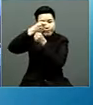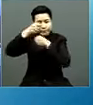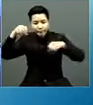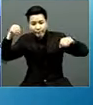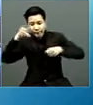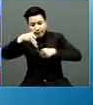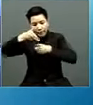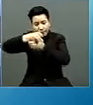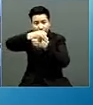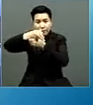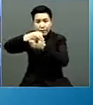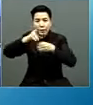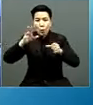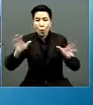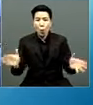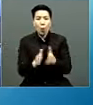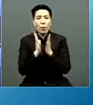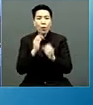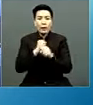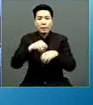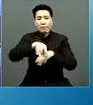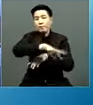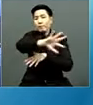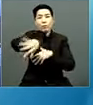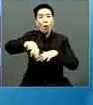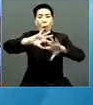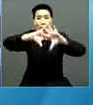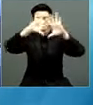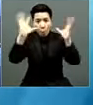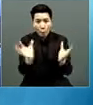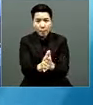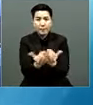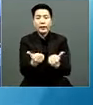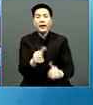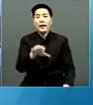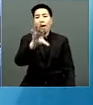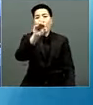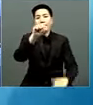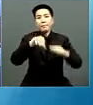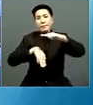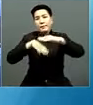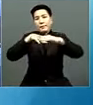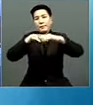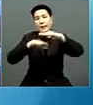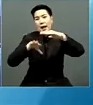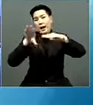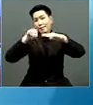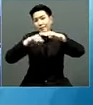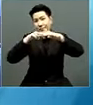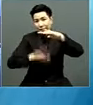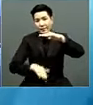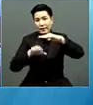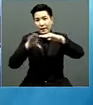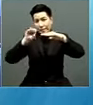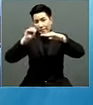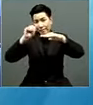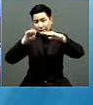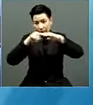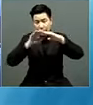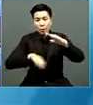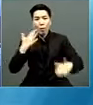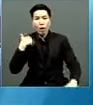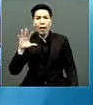ได้นะครับรวมทีมงานหน้าฉากและทุกแผนกได้ไม่เกิน50คนอันนี้ตอนแรกที่ออกไปตอนนั้นบอกว่ามี5